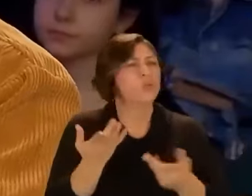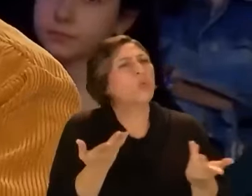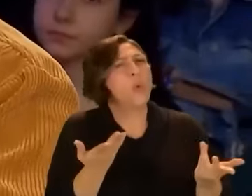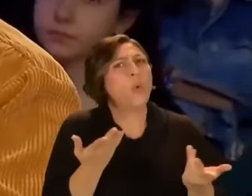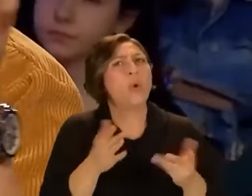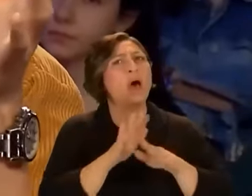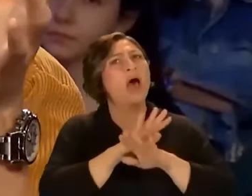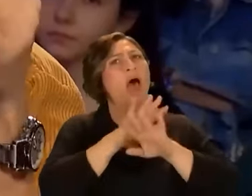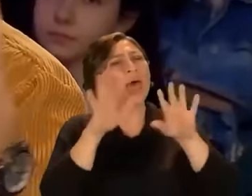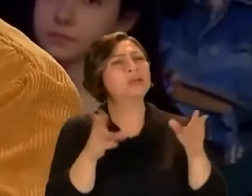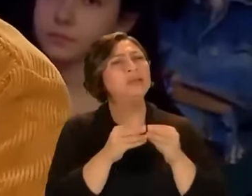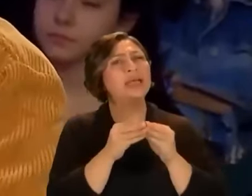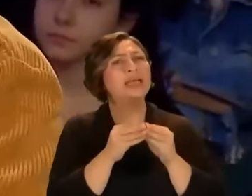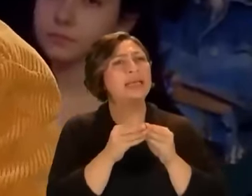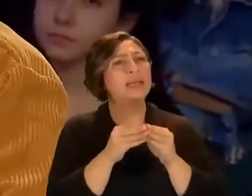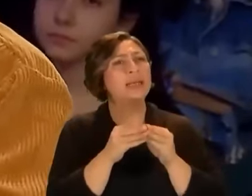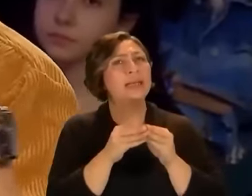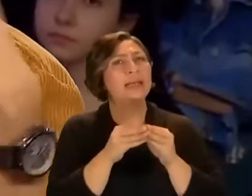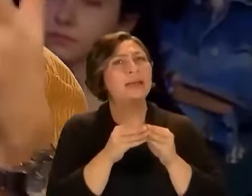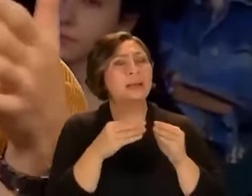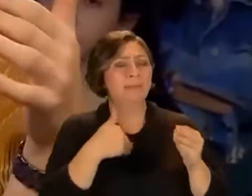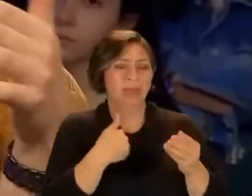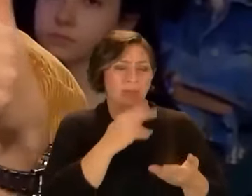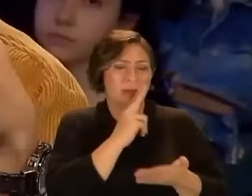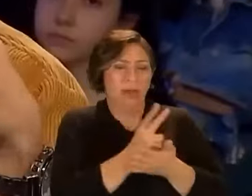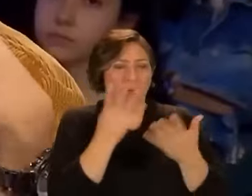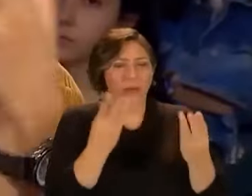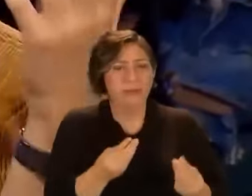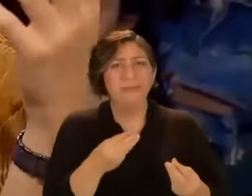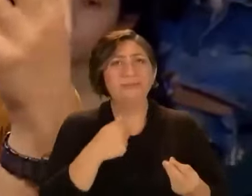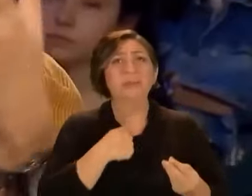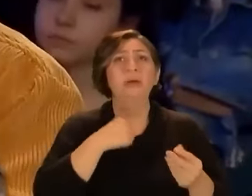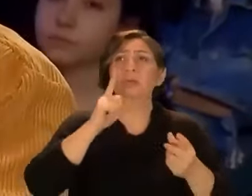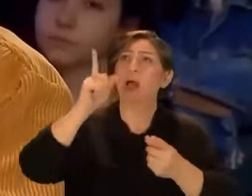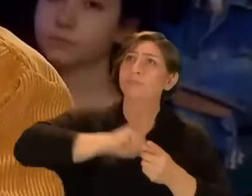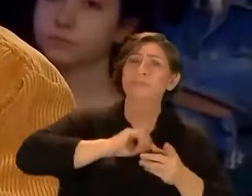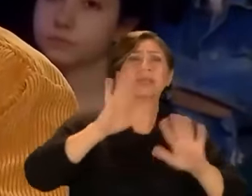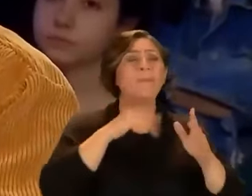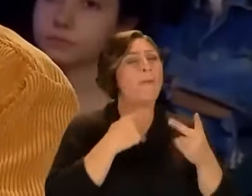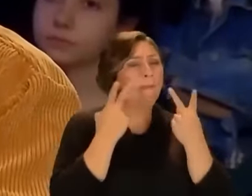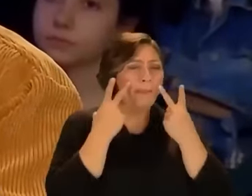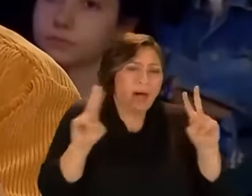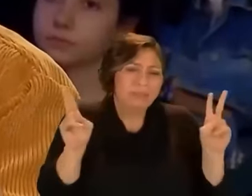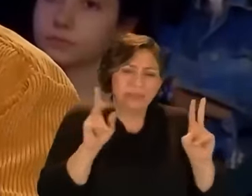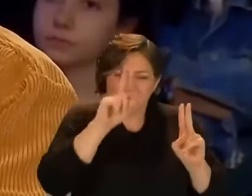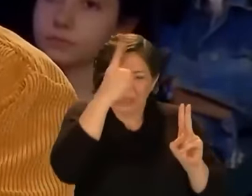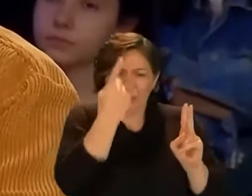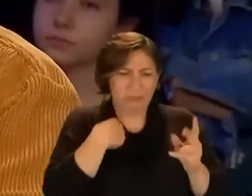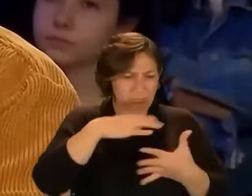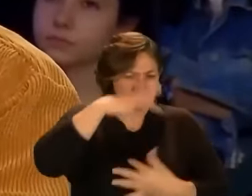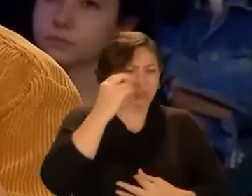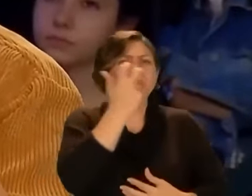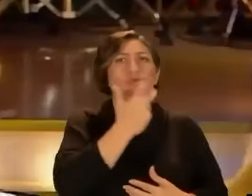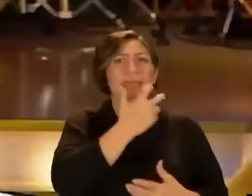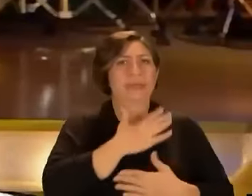ya her şey benim kararımla oluyor. Yani işte beni yöneten kimse yok. Bağımsız bir müzisyenim. Evet. En